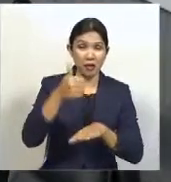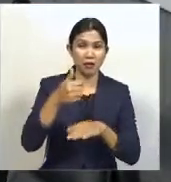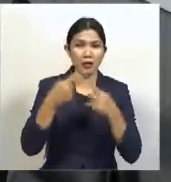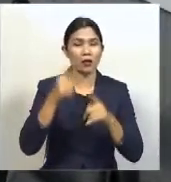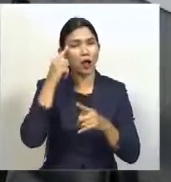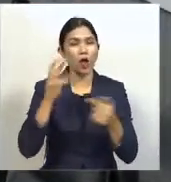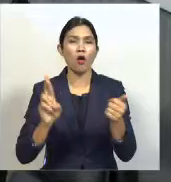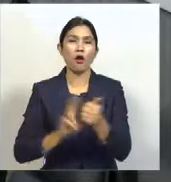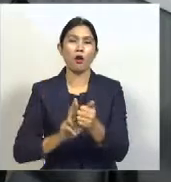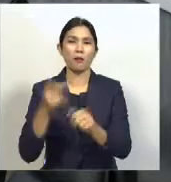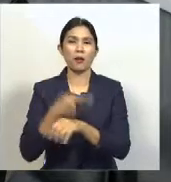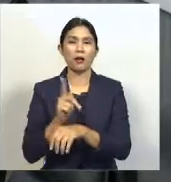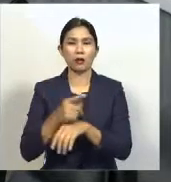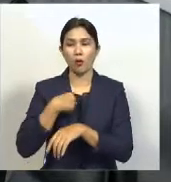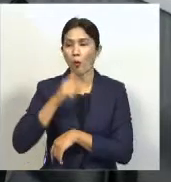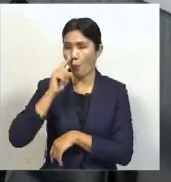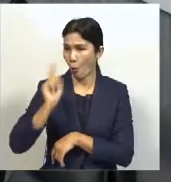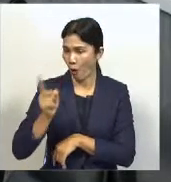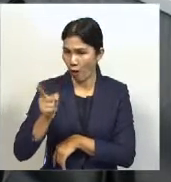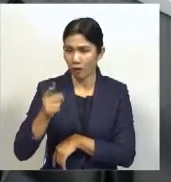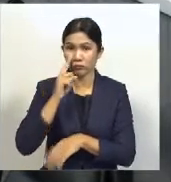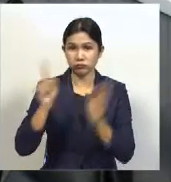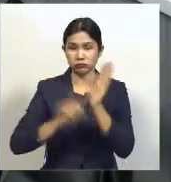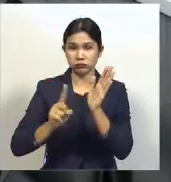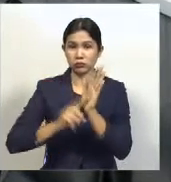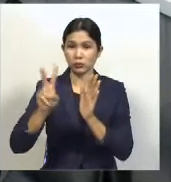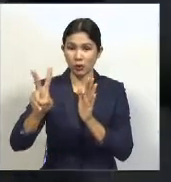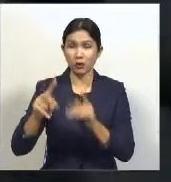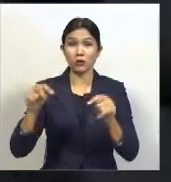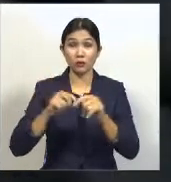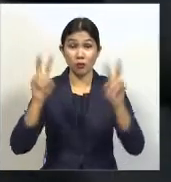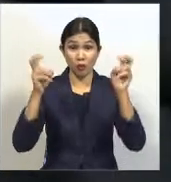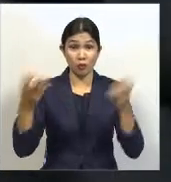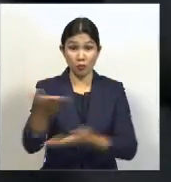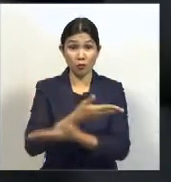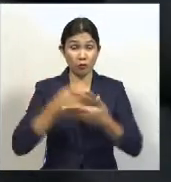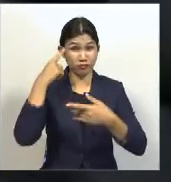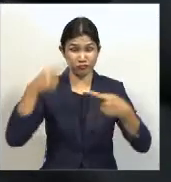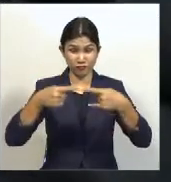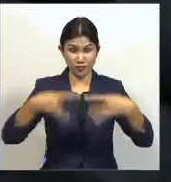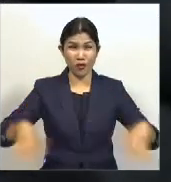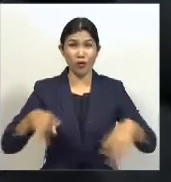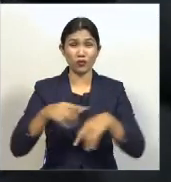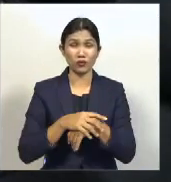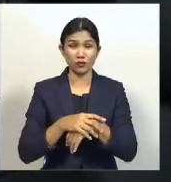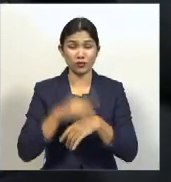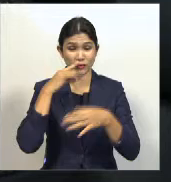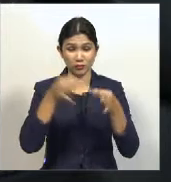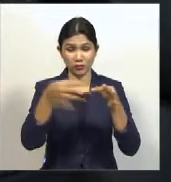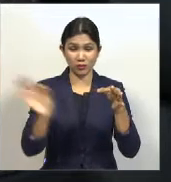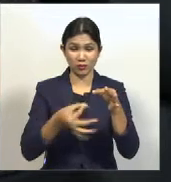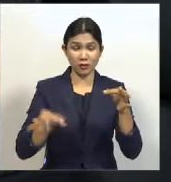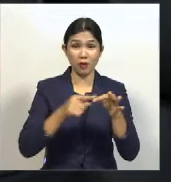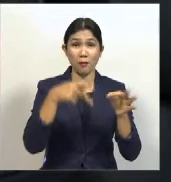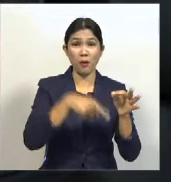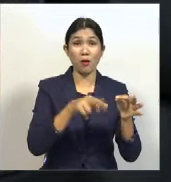สภาคนที่2ค่ะท้วงติ่งถึง2ครั้งนะคะว่าการอภิปรายเนี่ยไม่เข้าประเด็นแล้วก็ไม่เข้าเนื้อหาร่าง